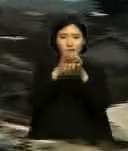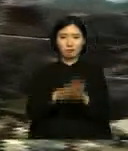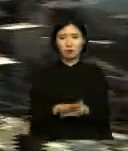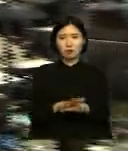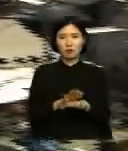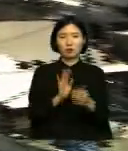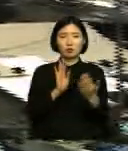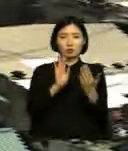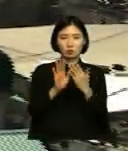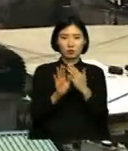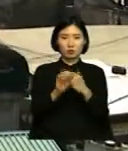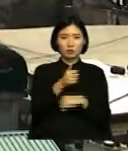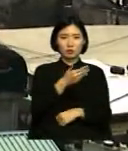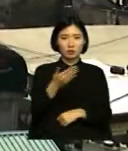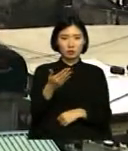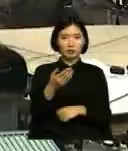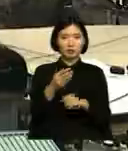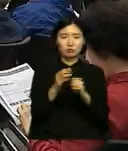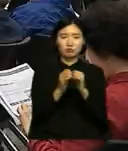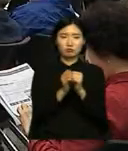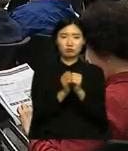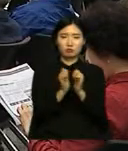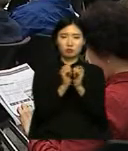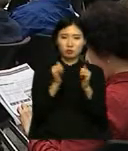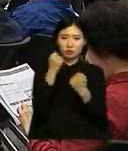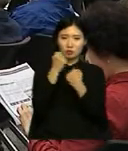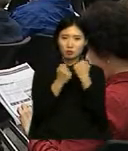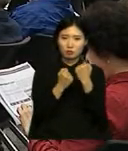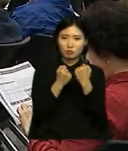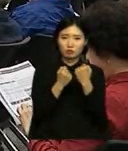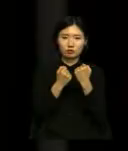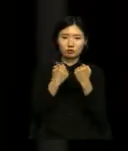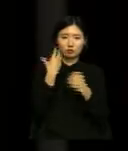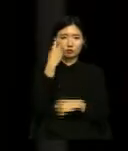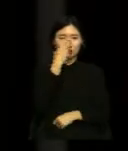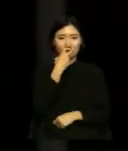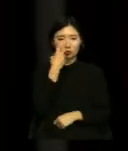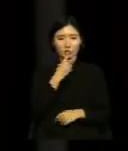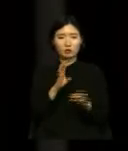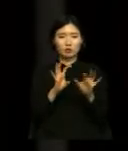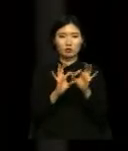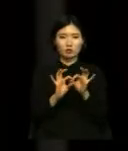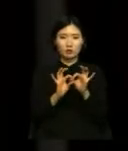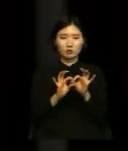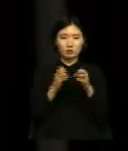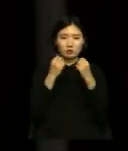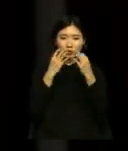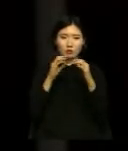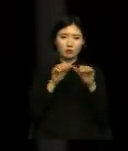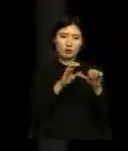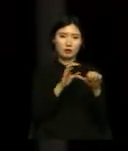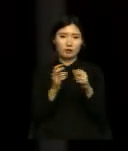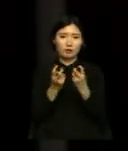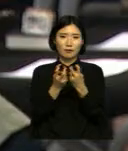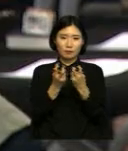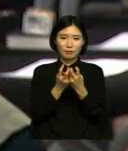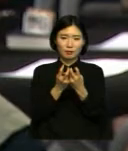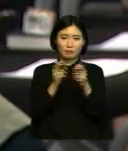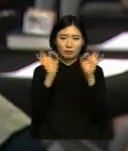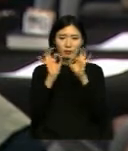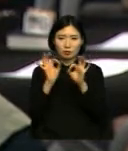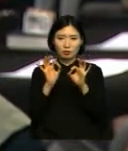하남시가 지난해 4월 주민 설문조사 등을 통해 새로운 활용방안 찾아왔고 이번에 그 결과를 발표한